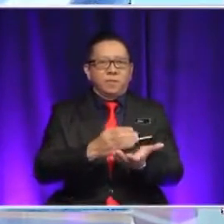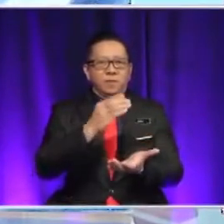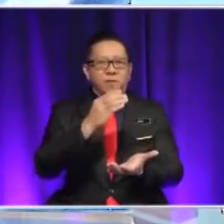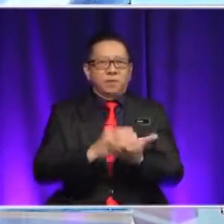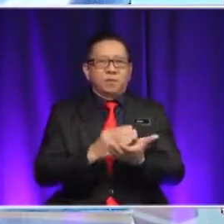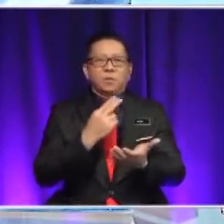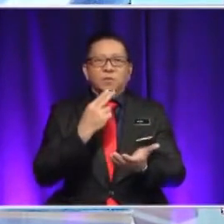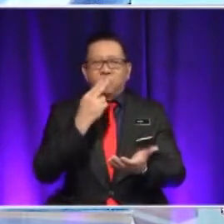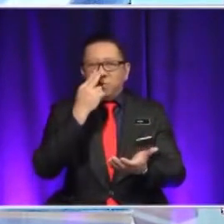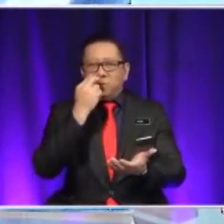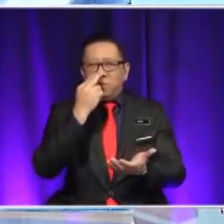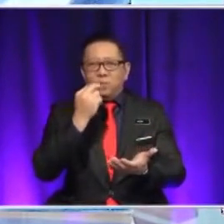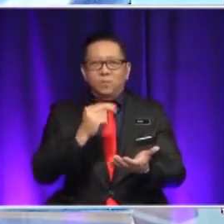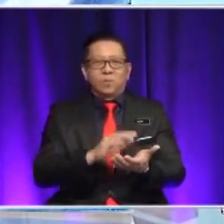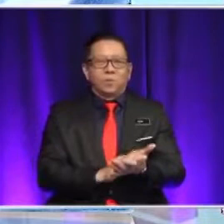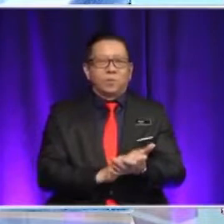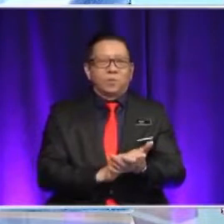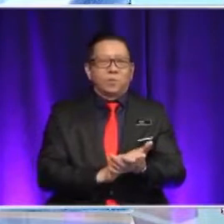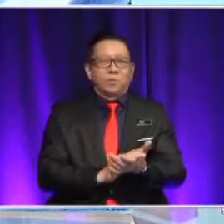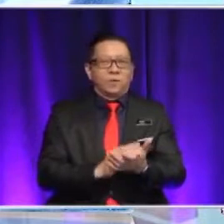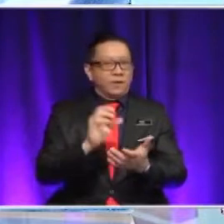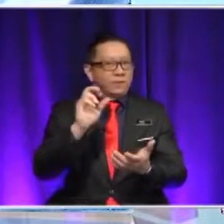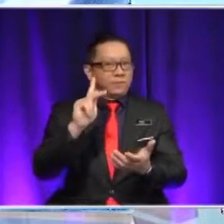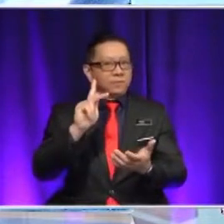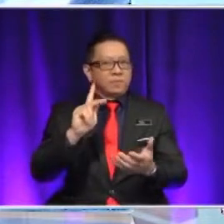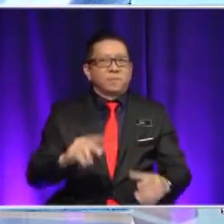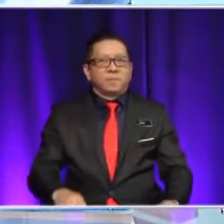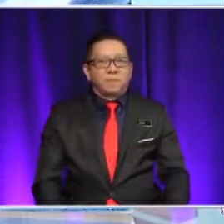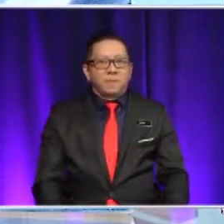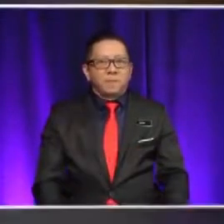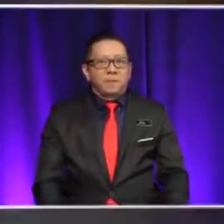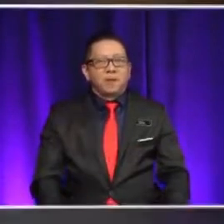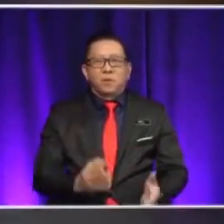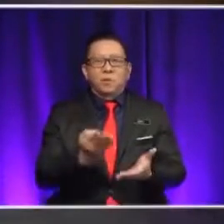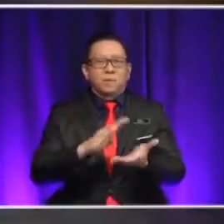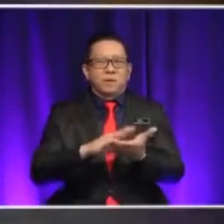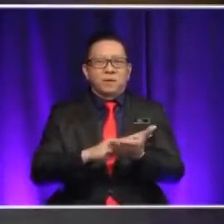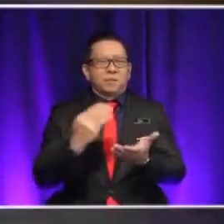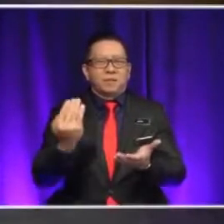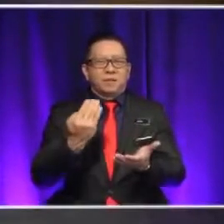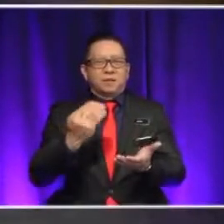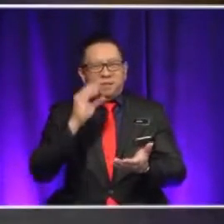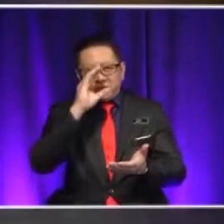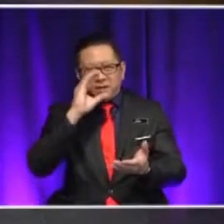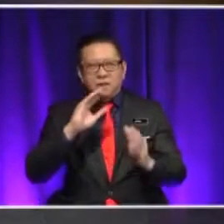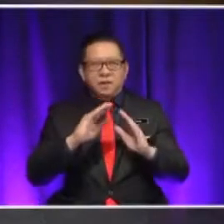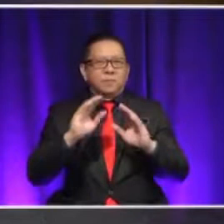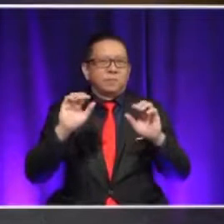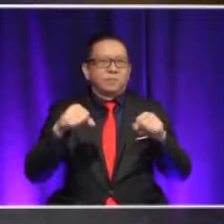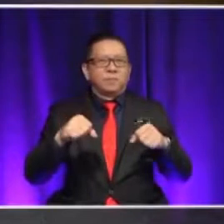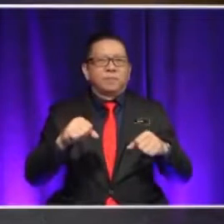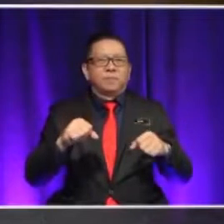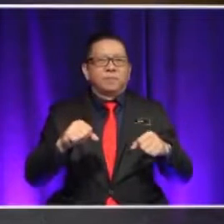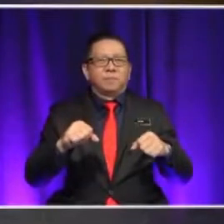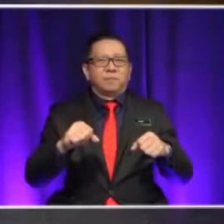Betul Jadi kalau tak dipilih Tadi masalah ah kita boleh punya bekas apa ya keumah sebab Cikgu pelukan warna yang dibantu dalam